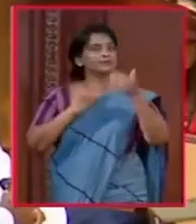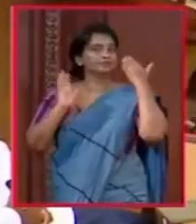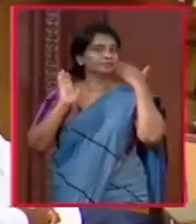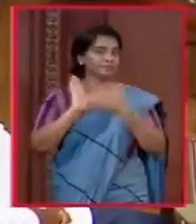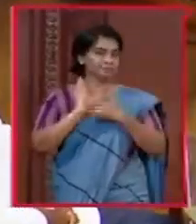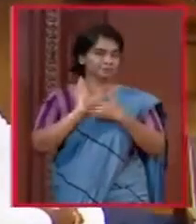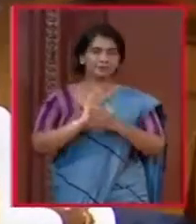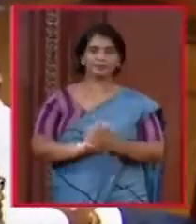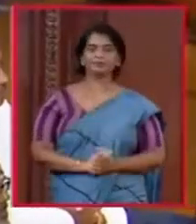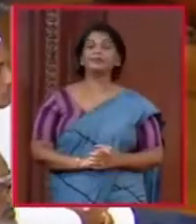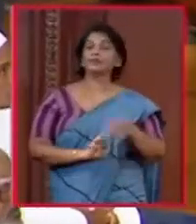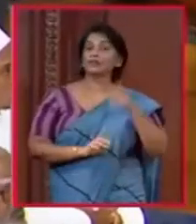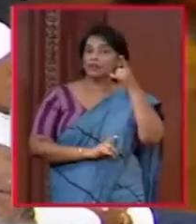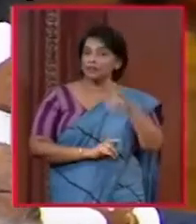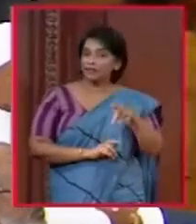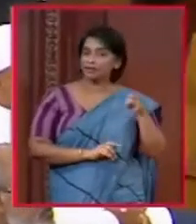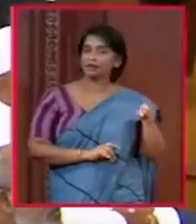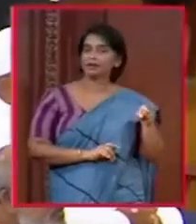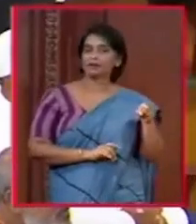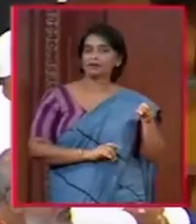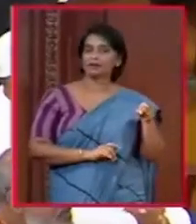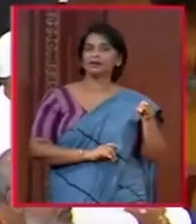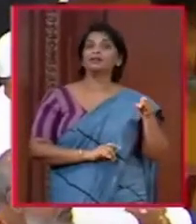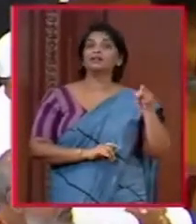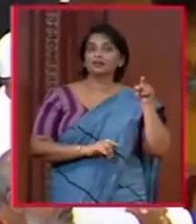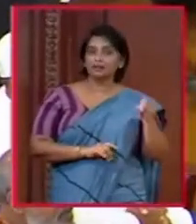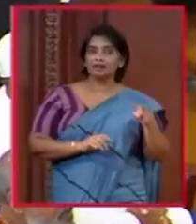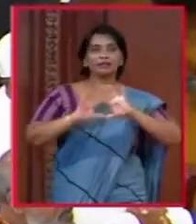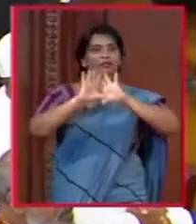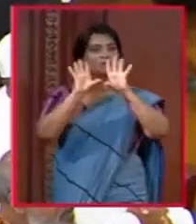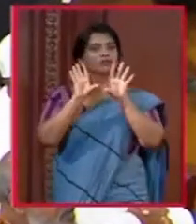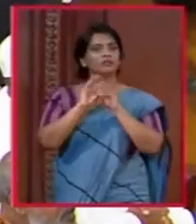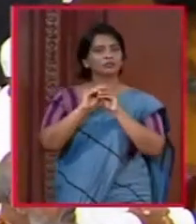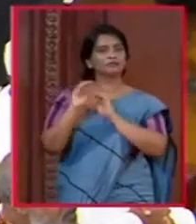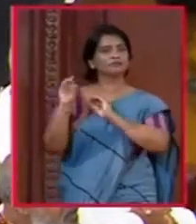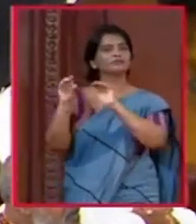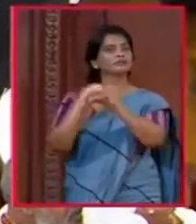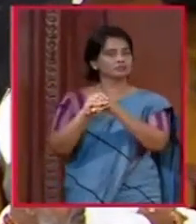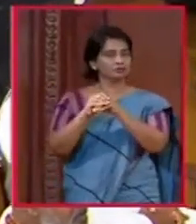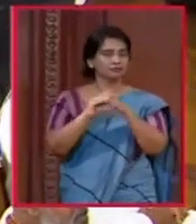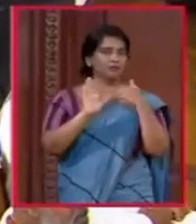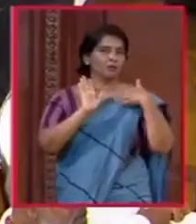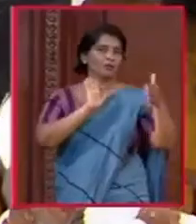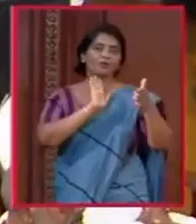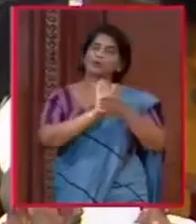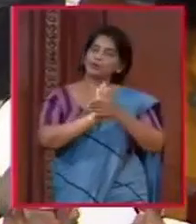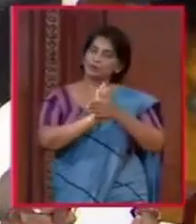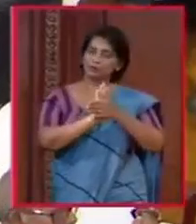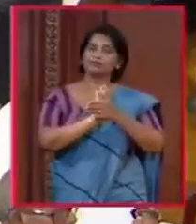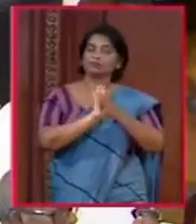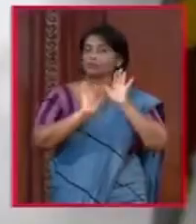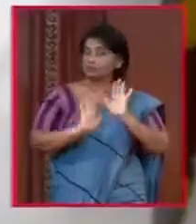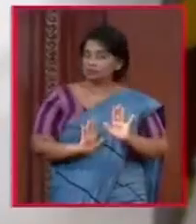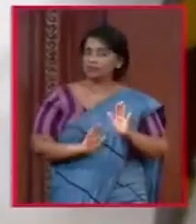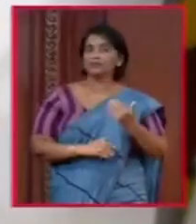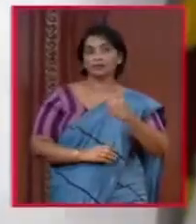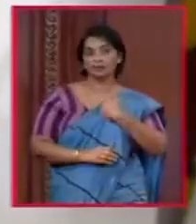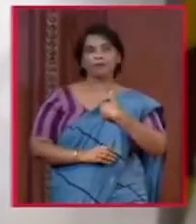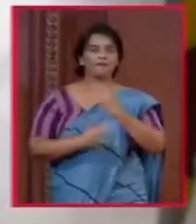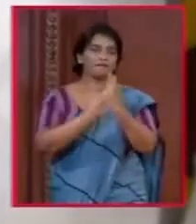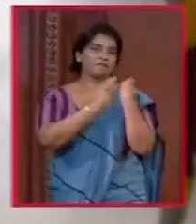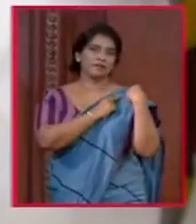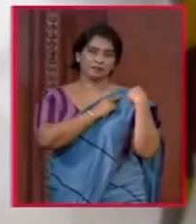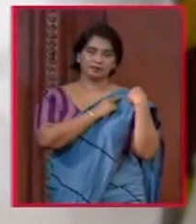රට මෙහෙවීමයි. ඒ නිසා ඒ සාමික මෙදියත් තීමේ පංගු කරුවේ කොටස් කරුවේ බවට පත්වීම තමයි